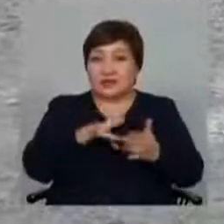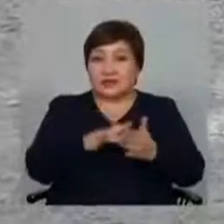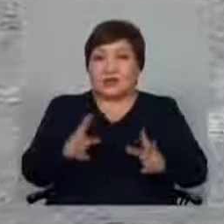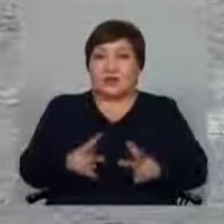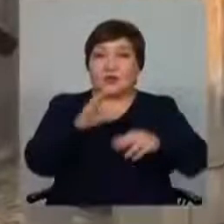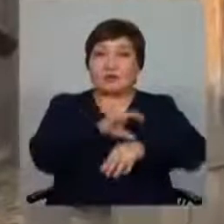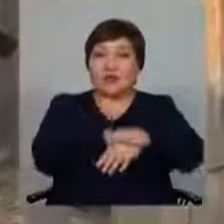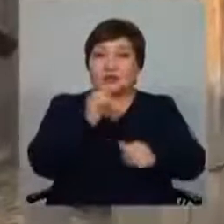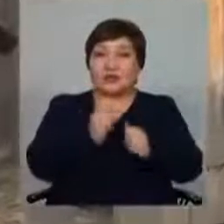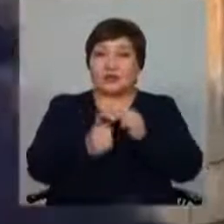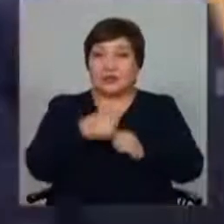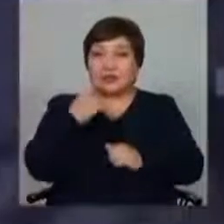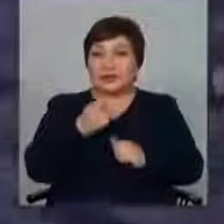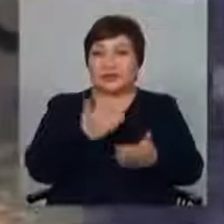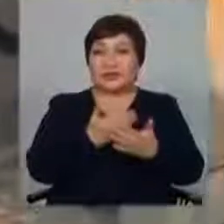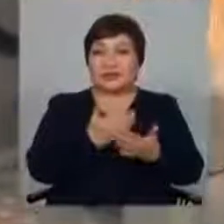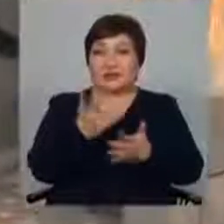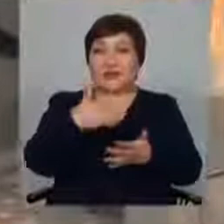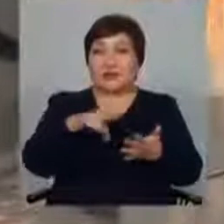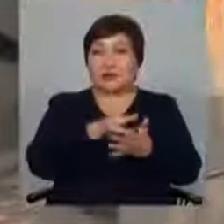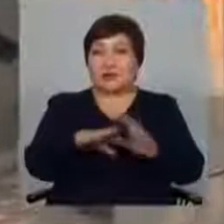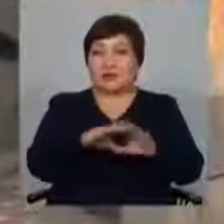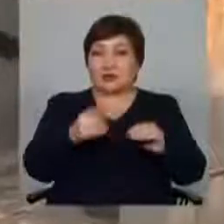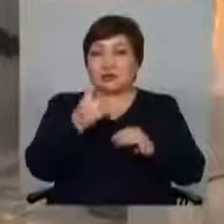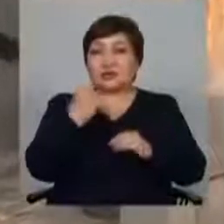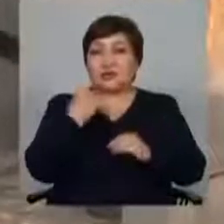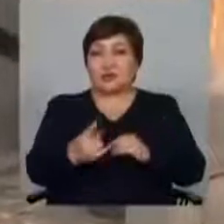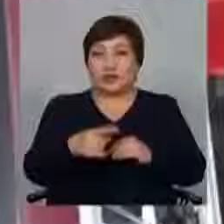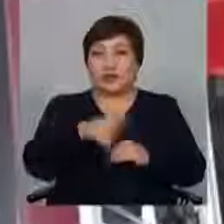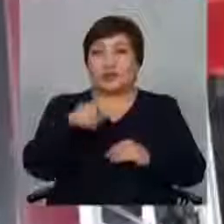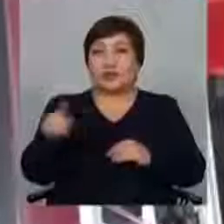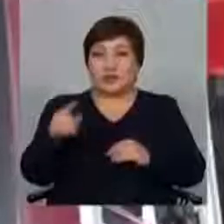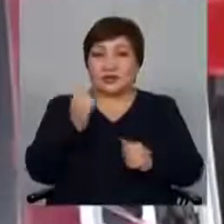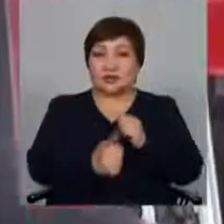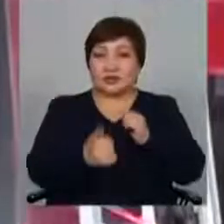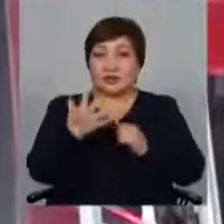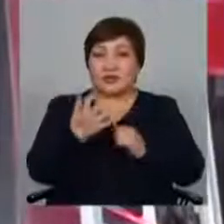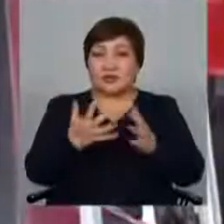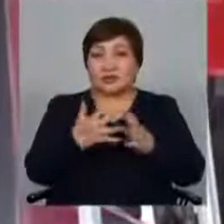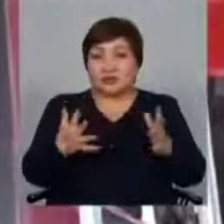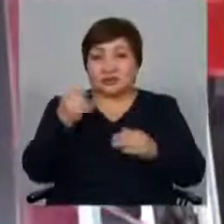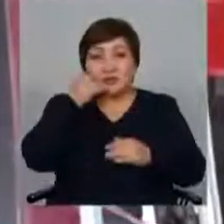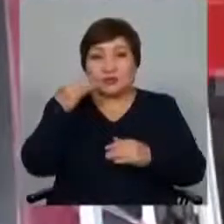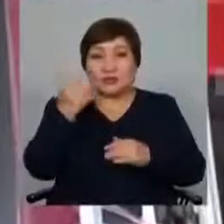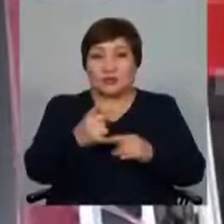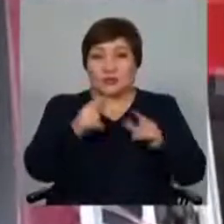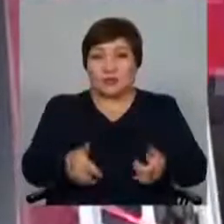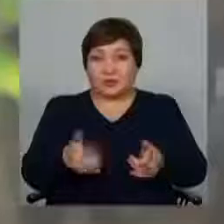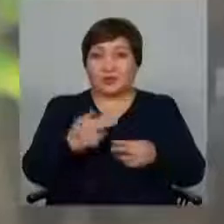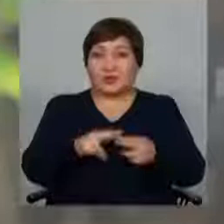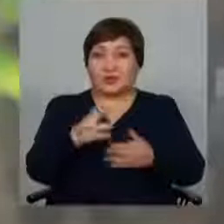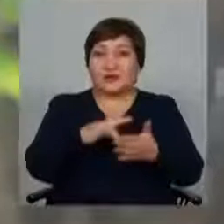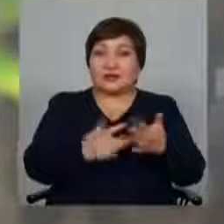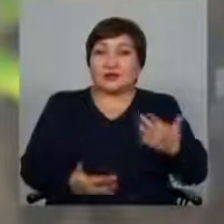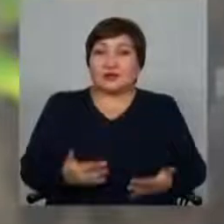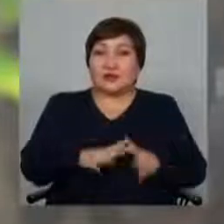жиілеп кеткенін айтады. Мәселен, мегаполис бойынша 101 нөміріне күніне 500-ге қоңырау келіп түседі екен. Сондықтан қала тұрғындарын